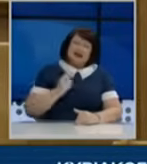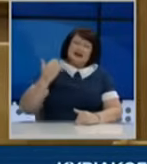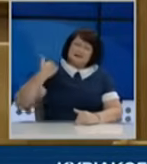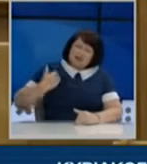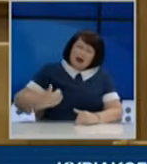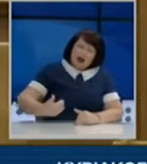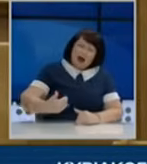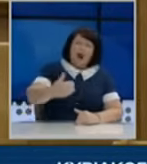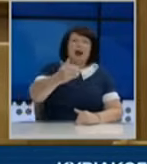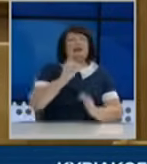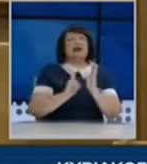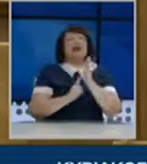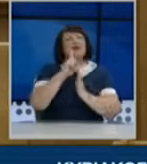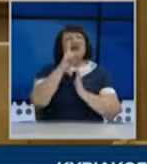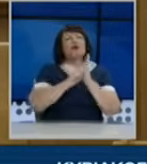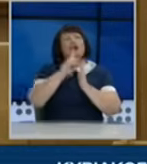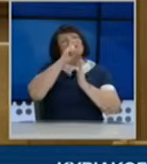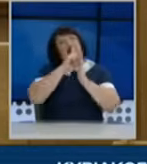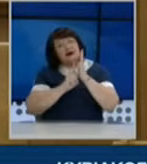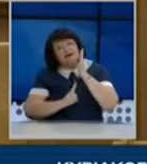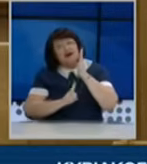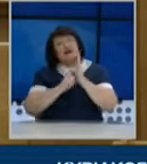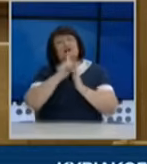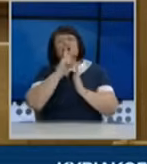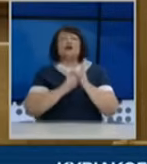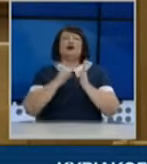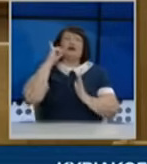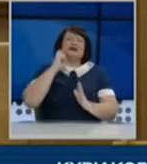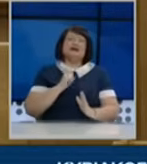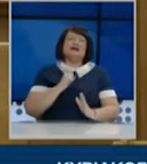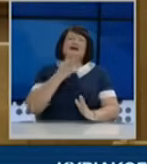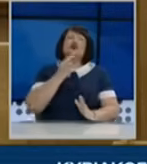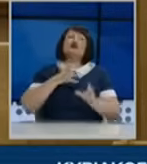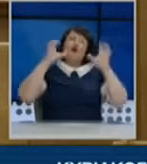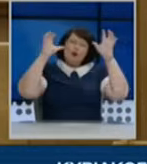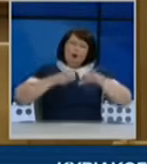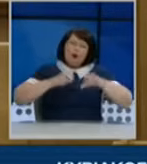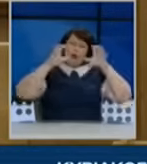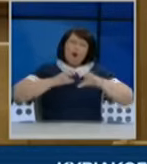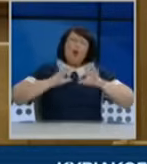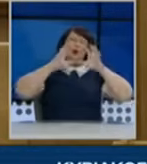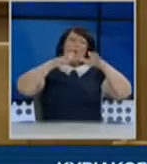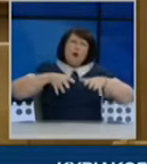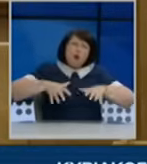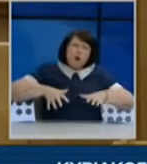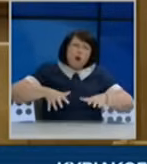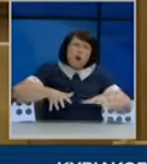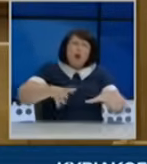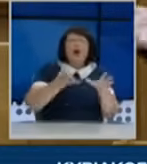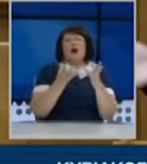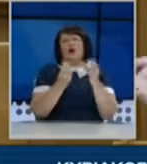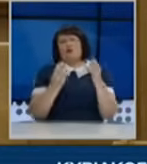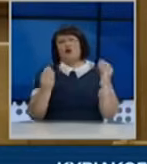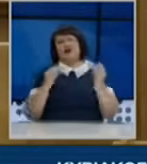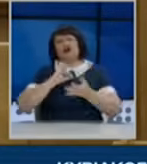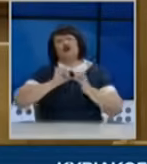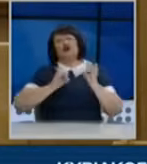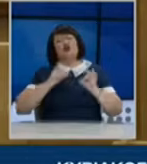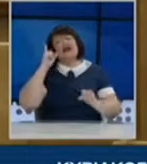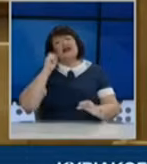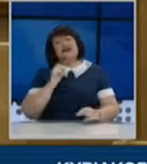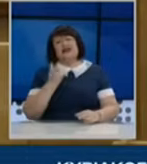η άνοδος ή η πτώση της θερμοκρασίας στη Γη. Γι' αυτό και είχαμε τους κατακλυσμούς. Δευκαλίων, Οσογίγου, όσοι ξέρουν ιστορία